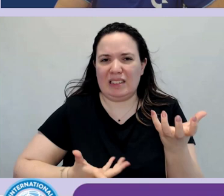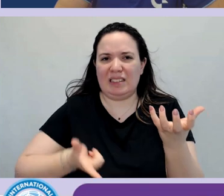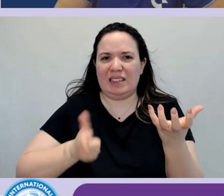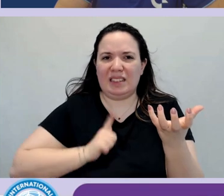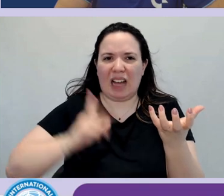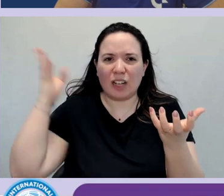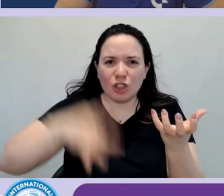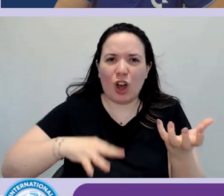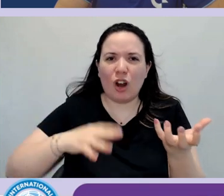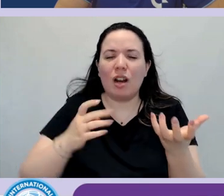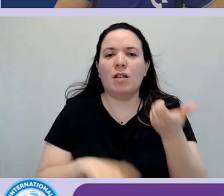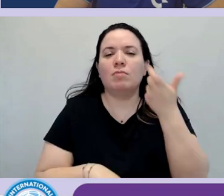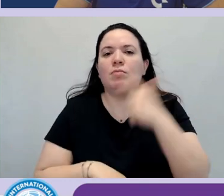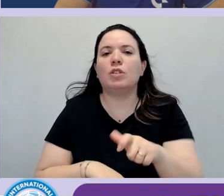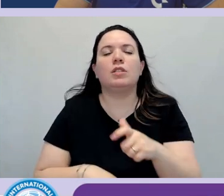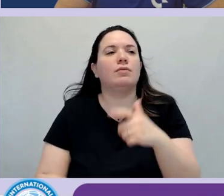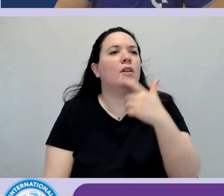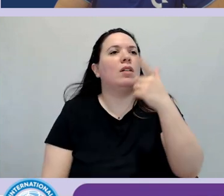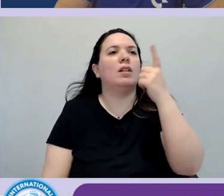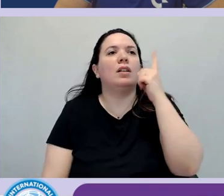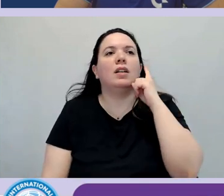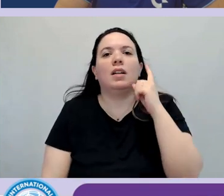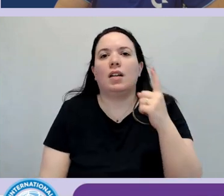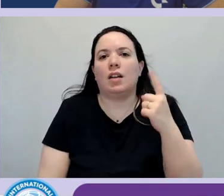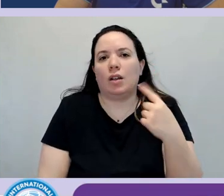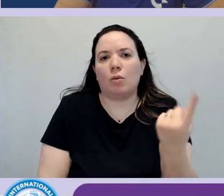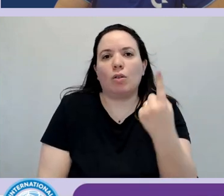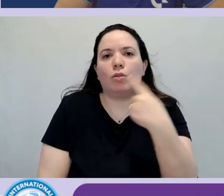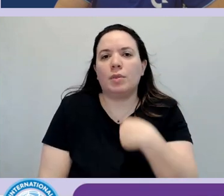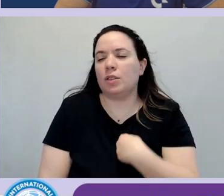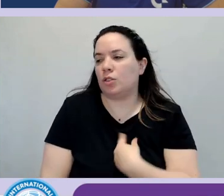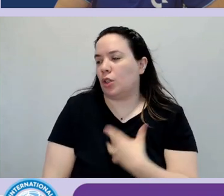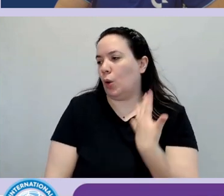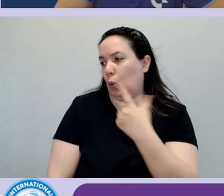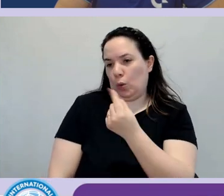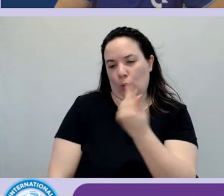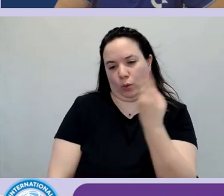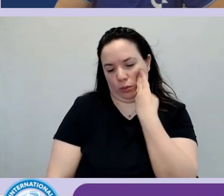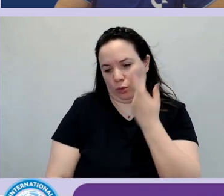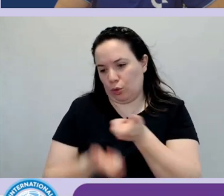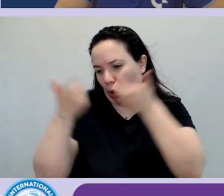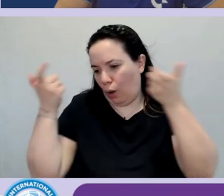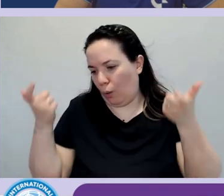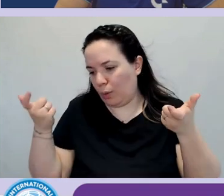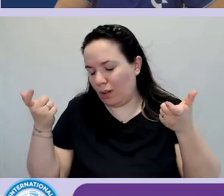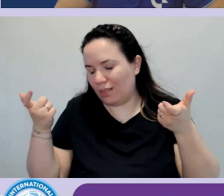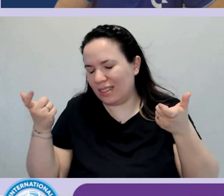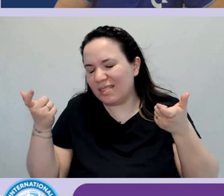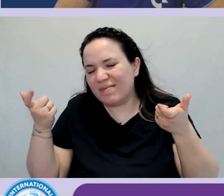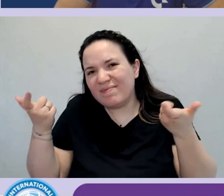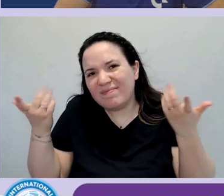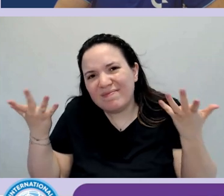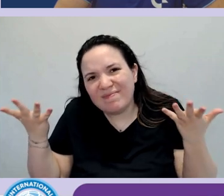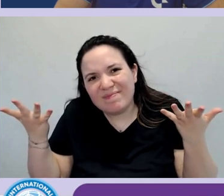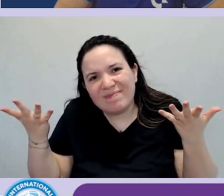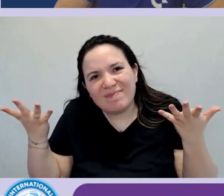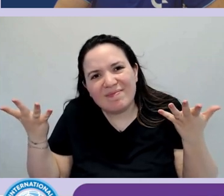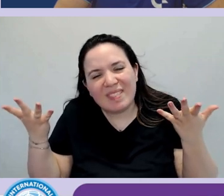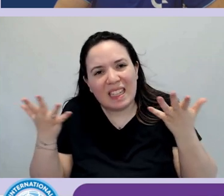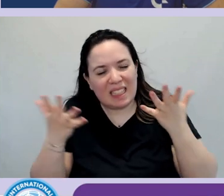perché quando mi viene risposto quando mi viene detto che l'onere è sproporzionato Ecco francamente cioè